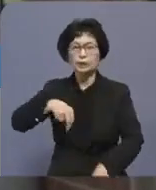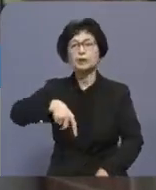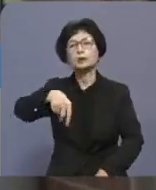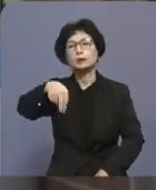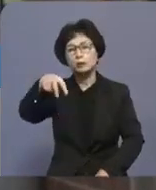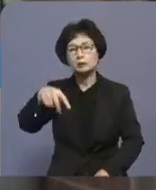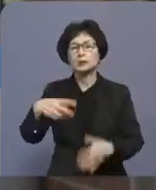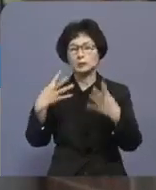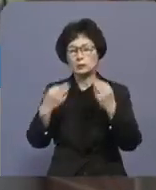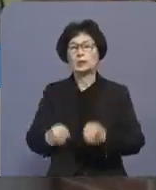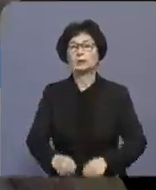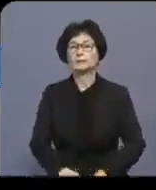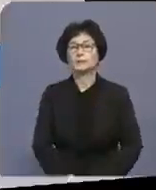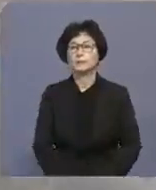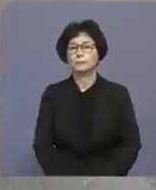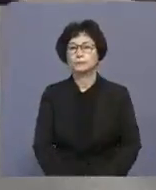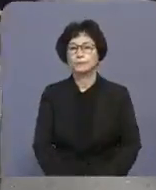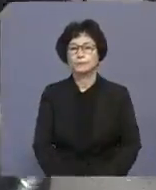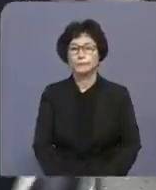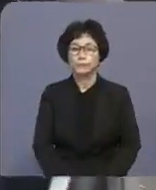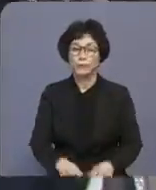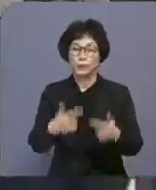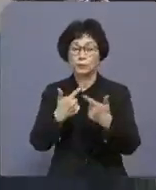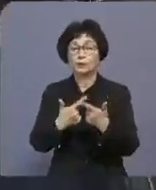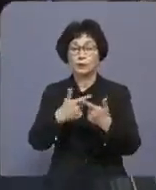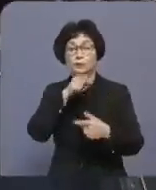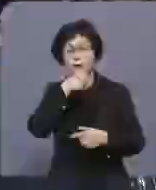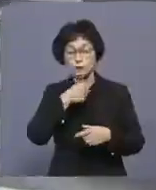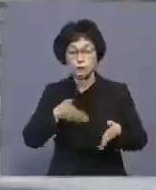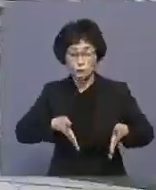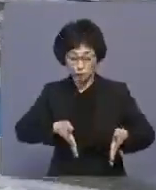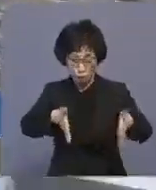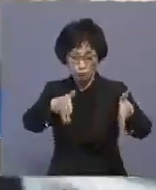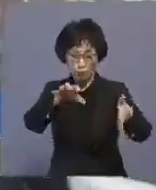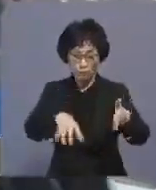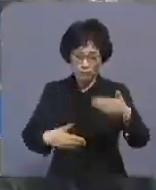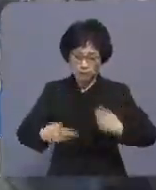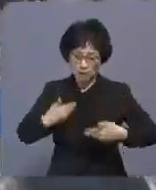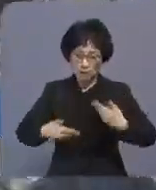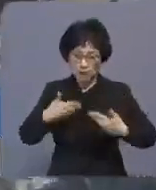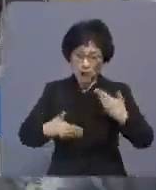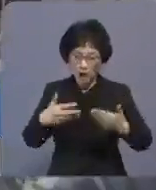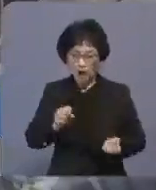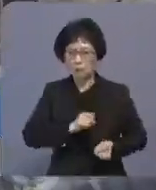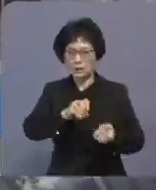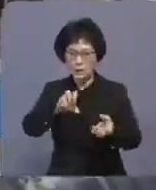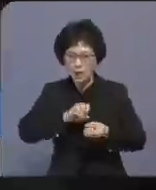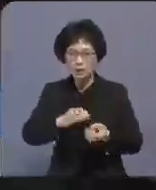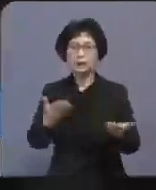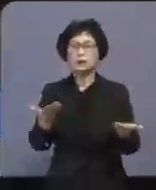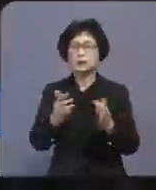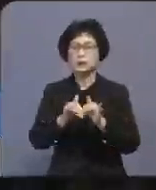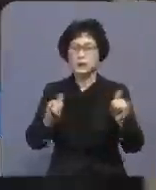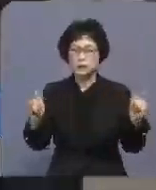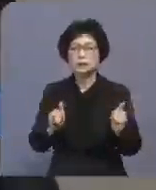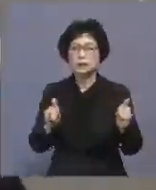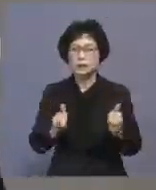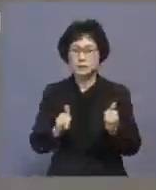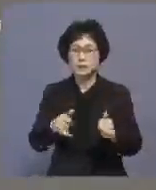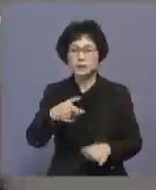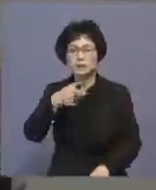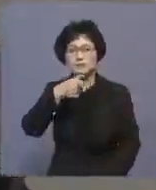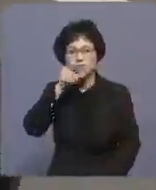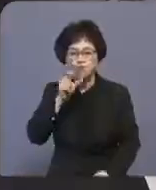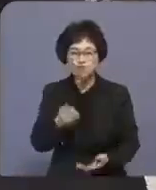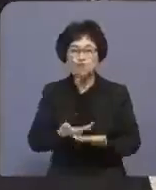거는 그냥 기본이에요. 부산 진구의 한 도로 앞. 바쁘게 움직이는 배달 노동자들 사이로 직원들이 생수를